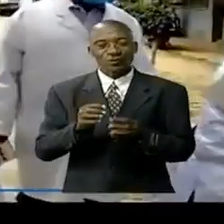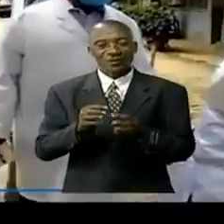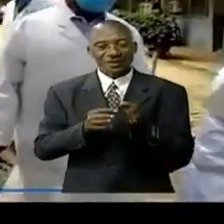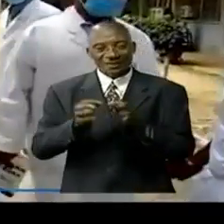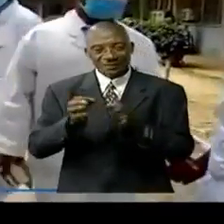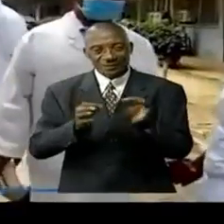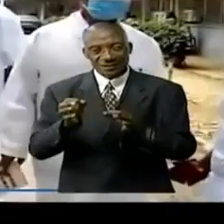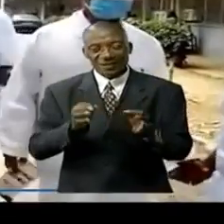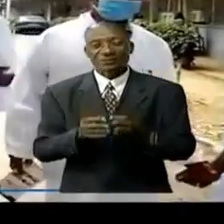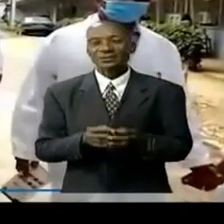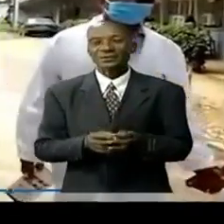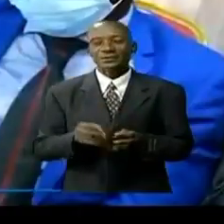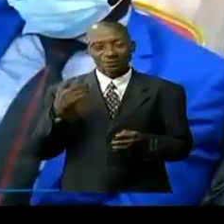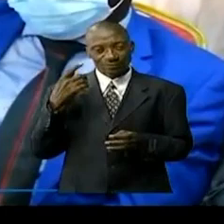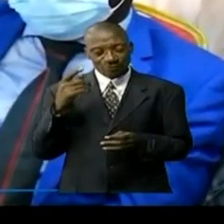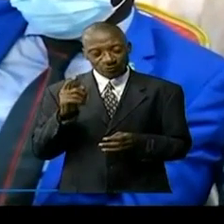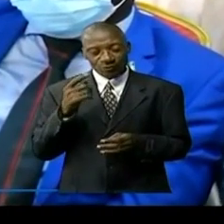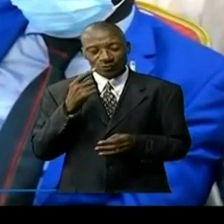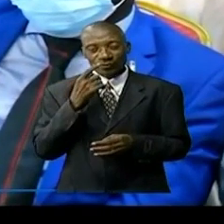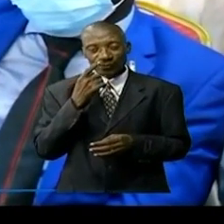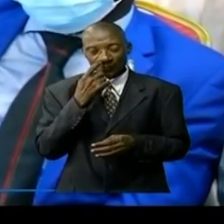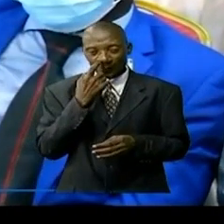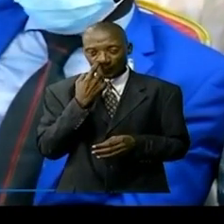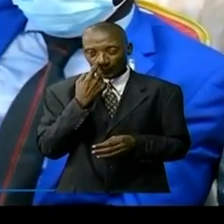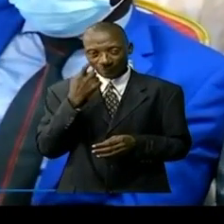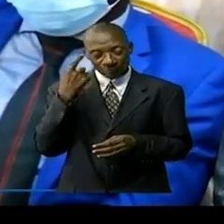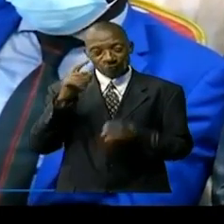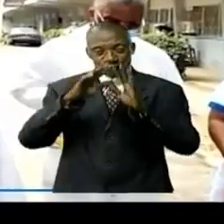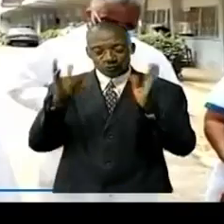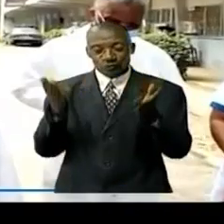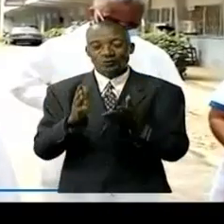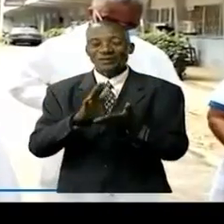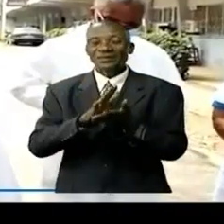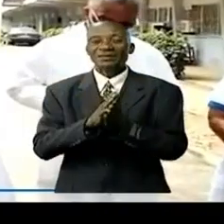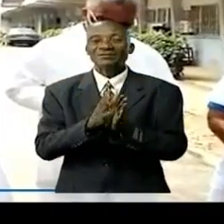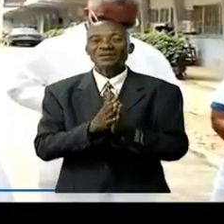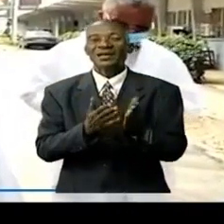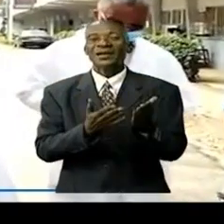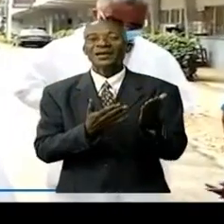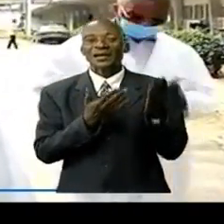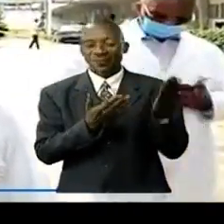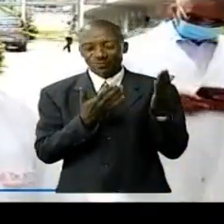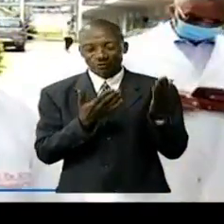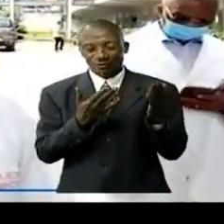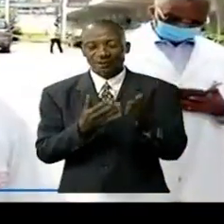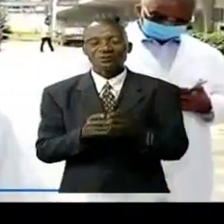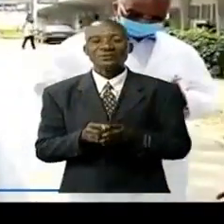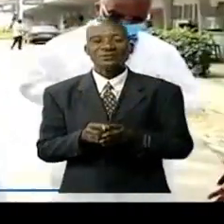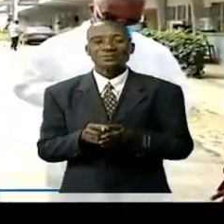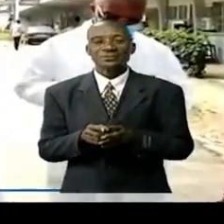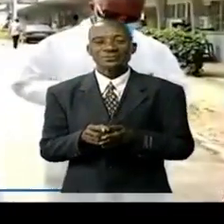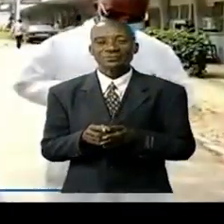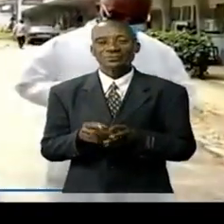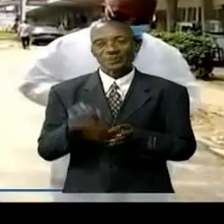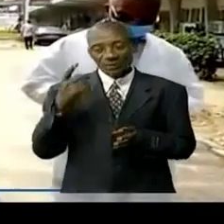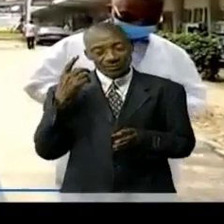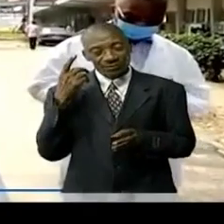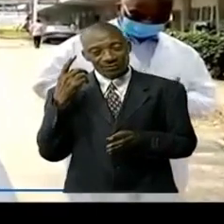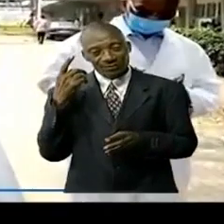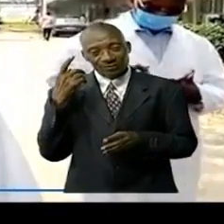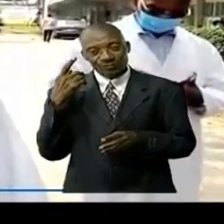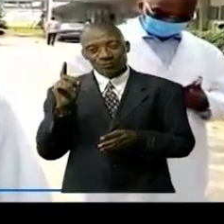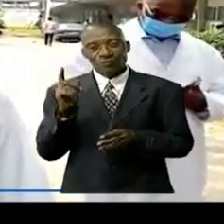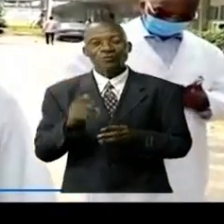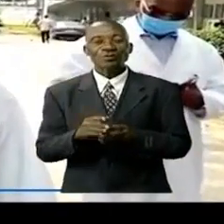aller plus loin que la chirurgie générale. Nous sommes environ 17 neurochirurgiens sur le Congo pour 100 ou 120 millions d'habitants.